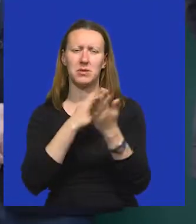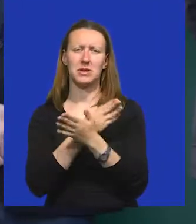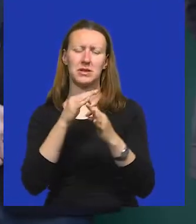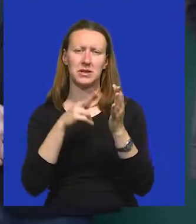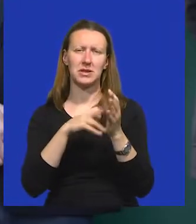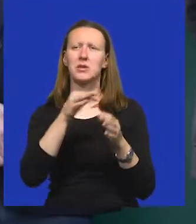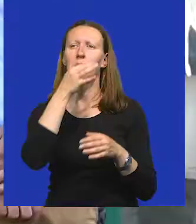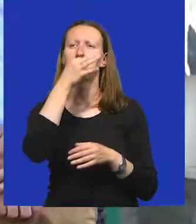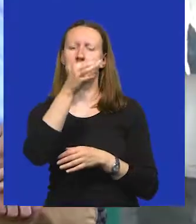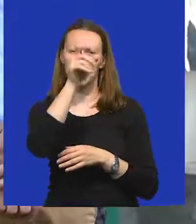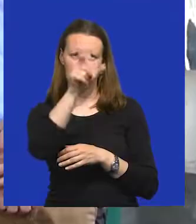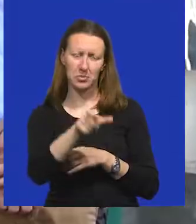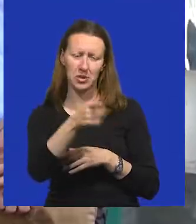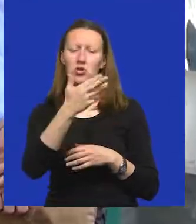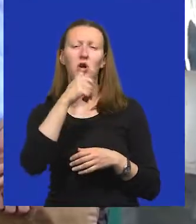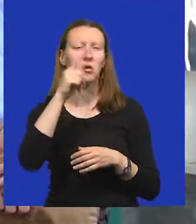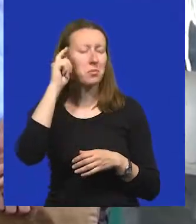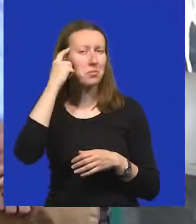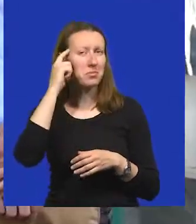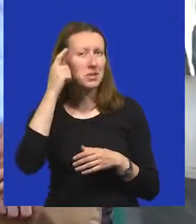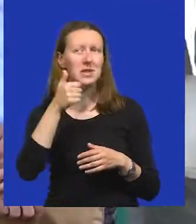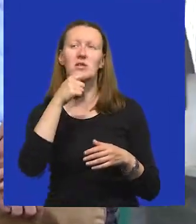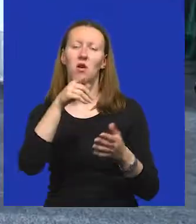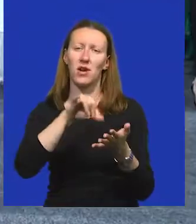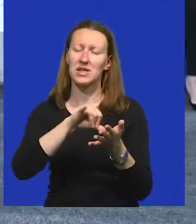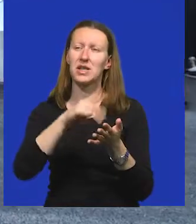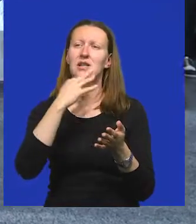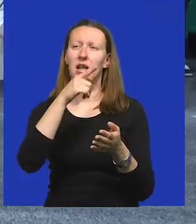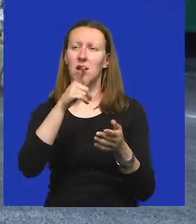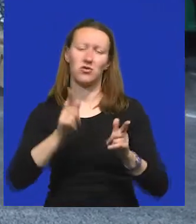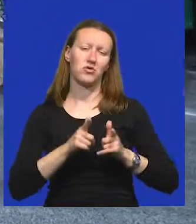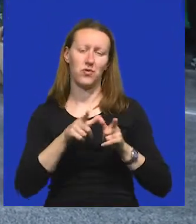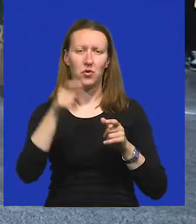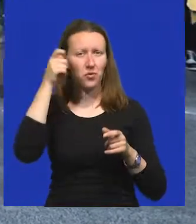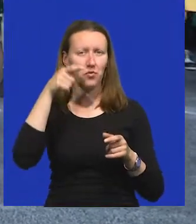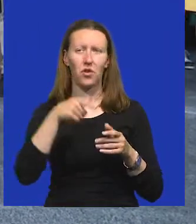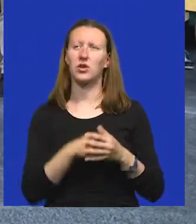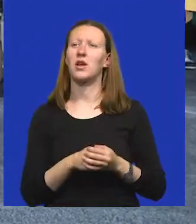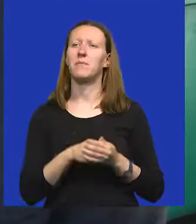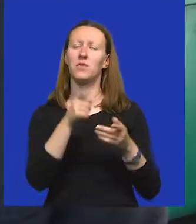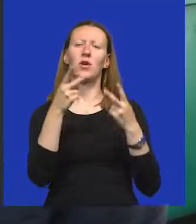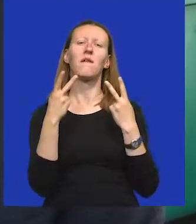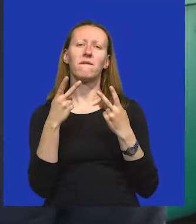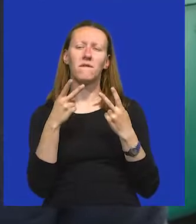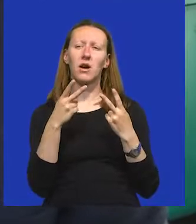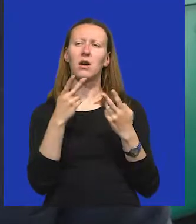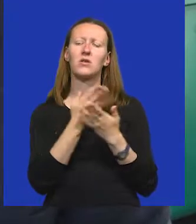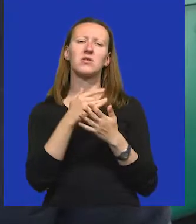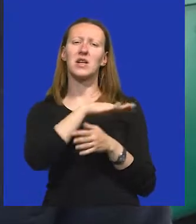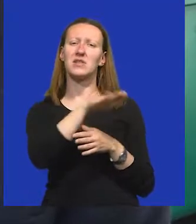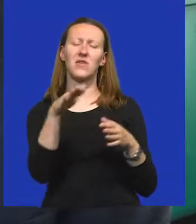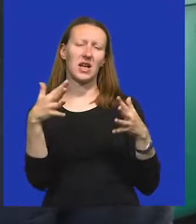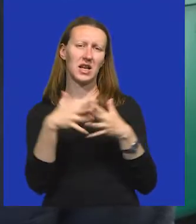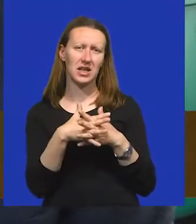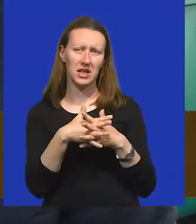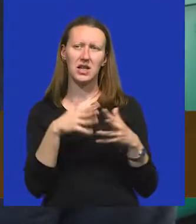Pinzan. Abbiamo chiesto all'assessore cosa pensa del centro, visto che è cittadino di Dignano. È una cosa molto importante, molto grande per